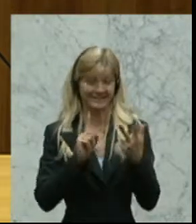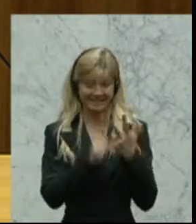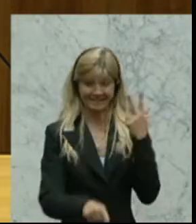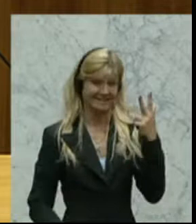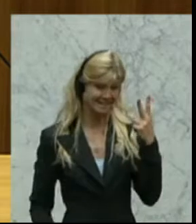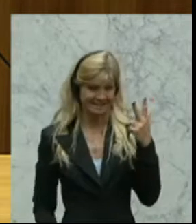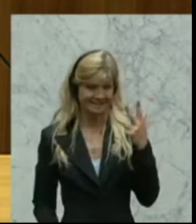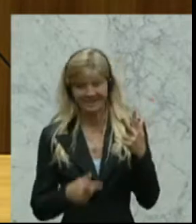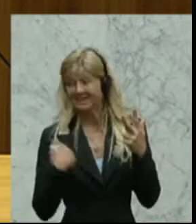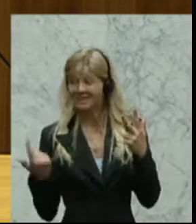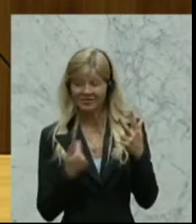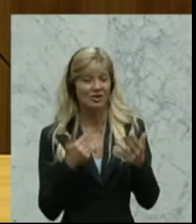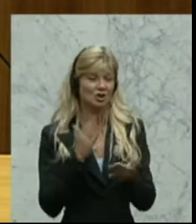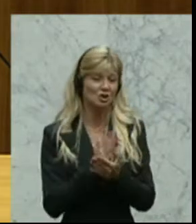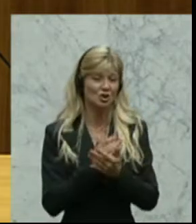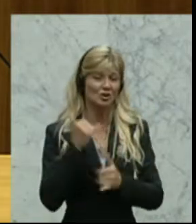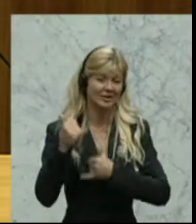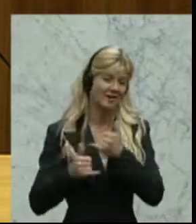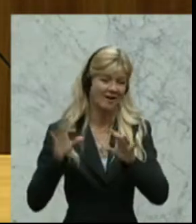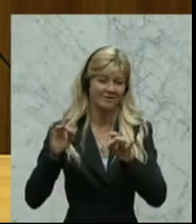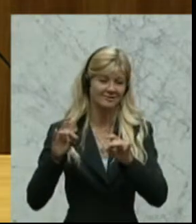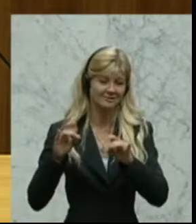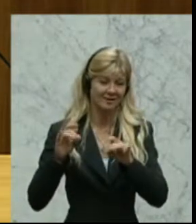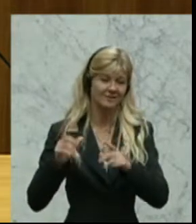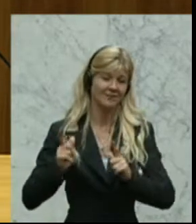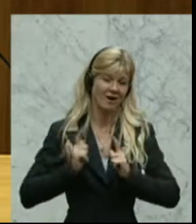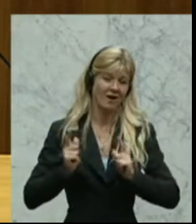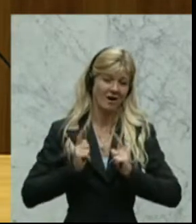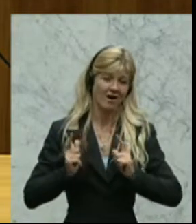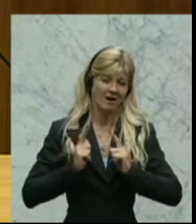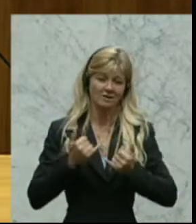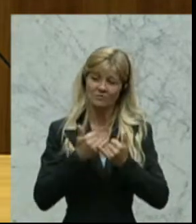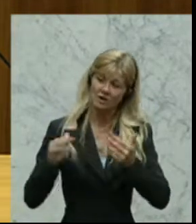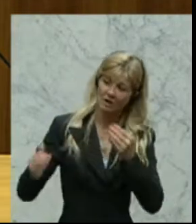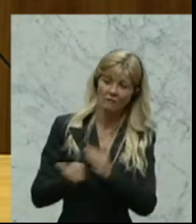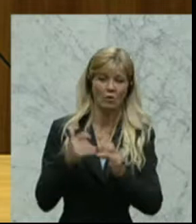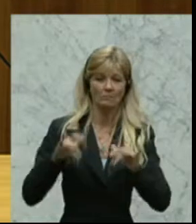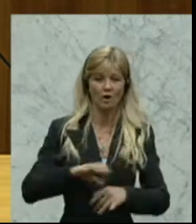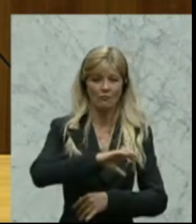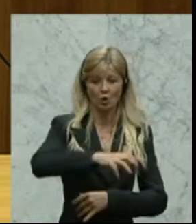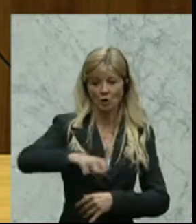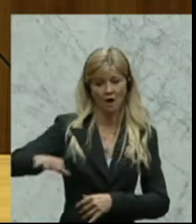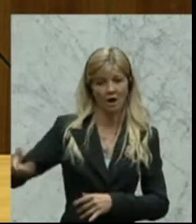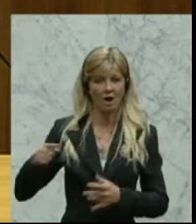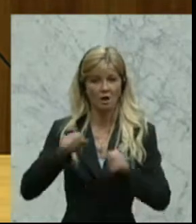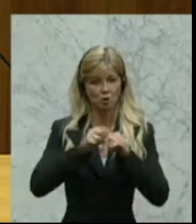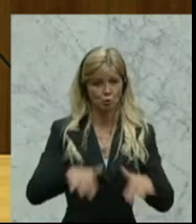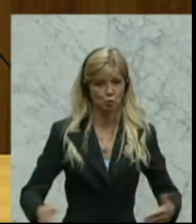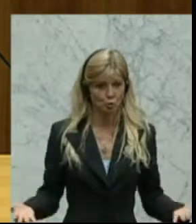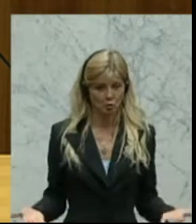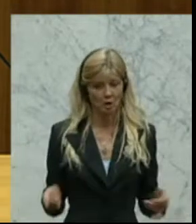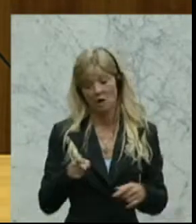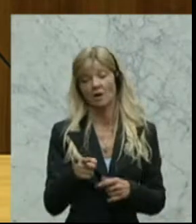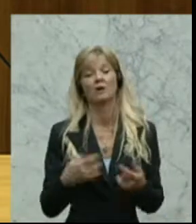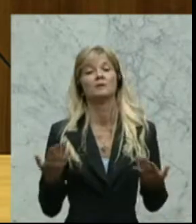föderalen Strukturen in diesem Land warten. Und die Förderreform hat er doch vor kurzem abgesagt. Die Förderpyramide ist doch